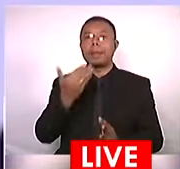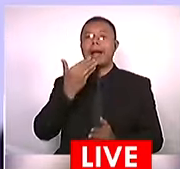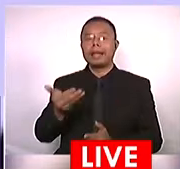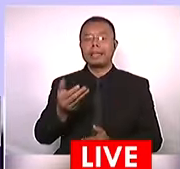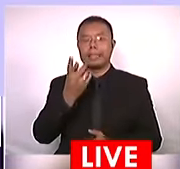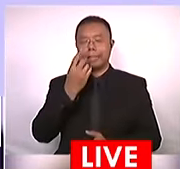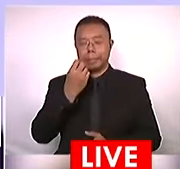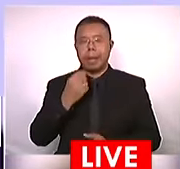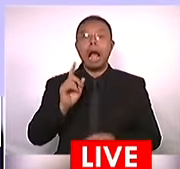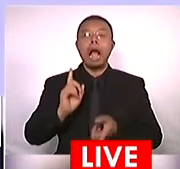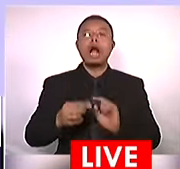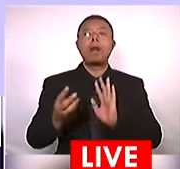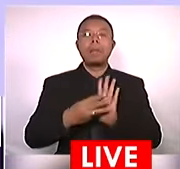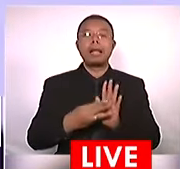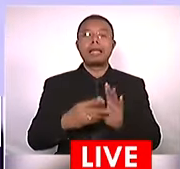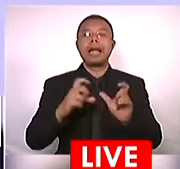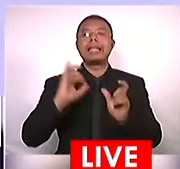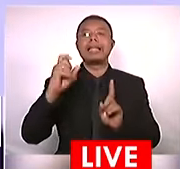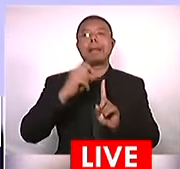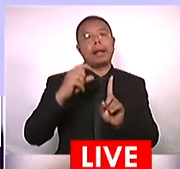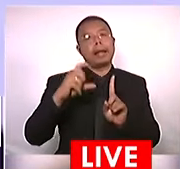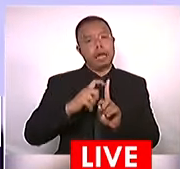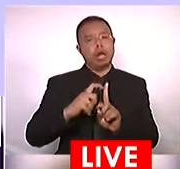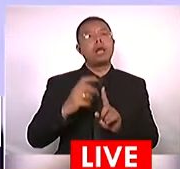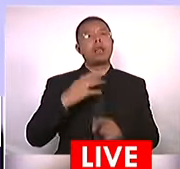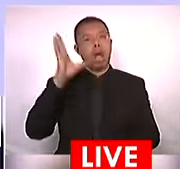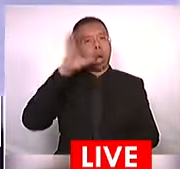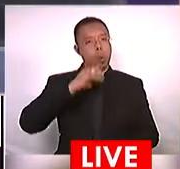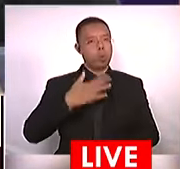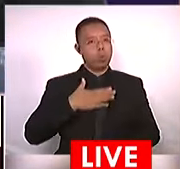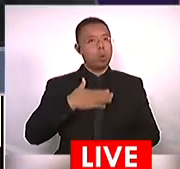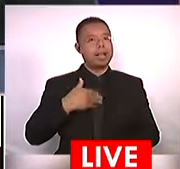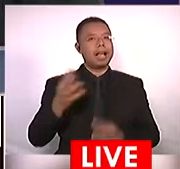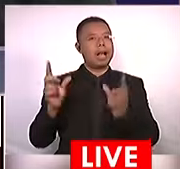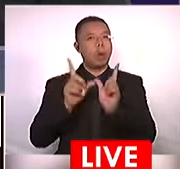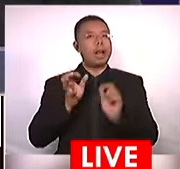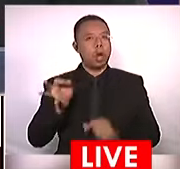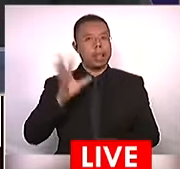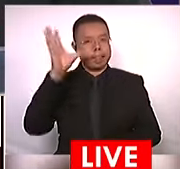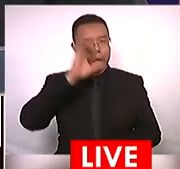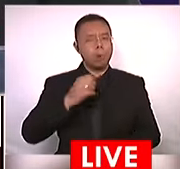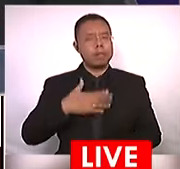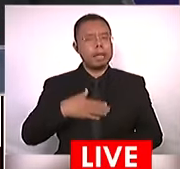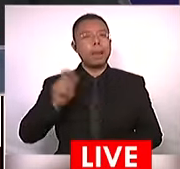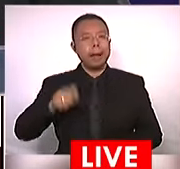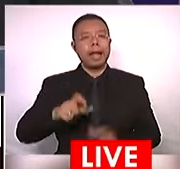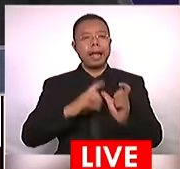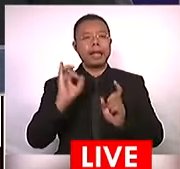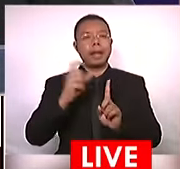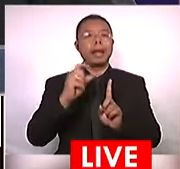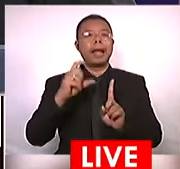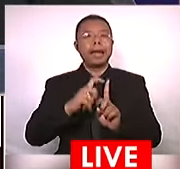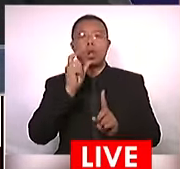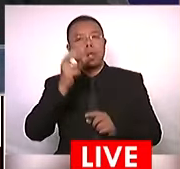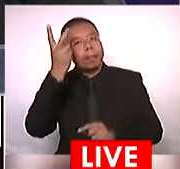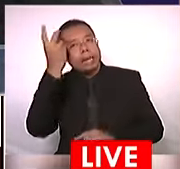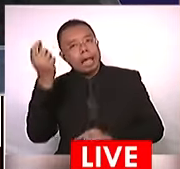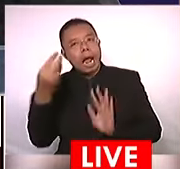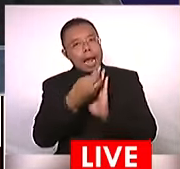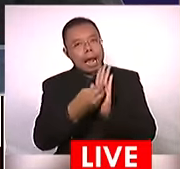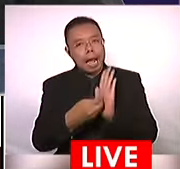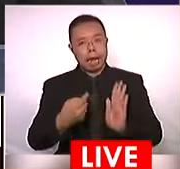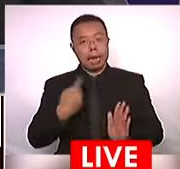Baik terima kasih Pak kalau masalah sipd Ya tentu saya tahu Pak saya kan Walikota Pak saya pasti pakai sipd untuk perencanaan